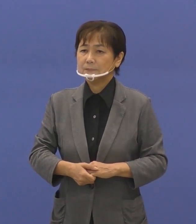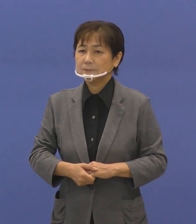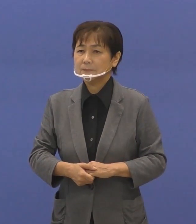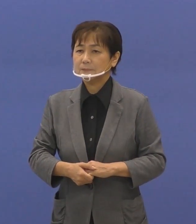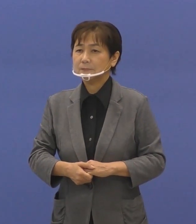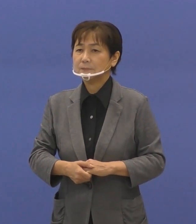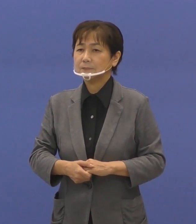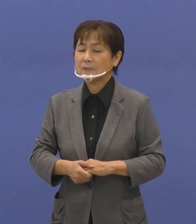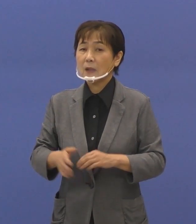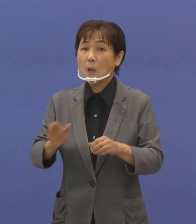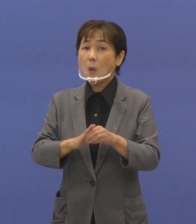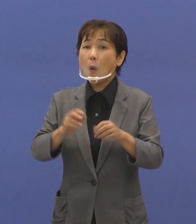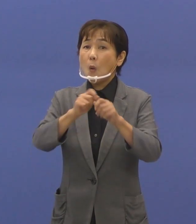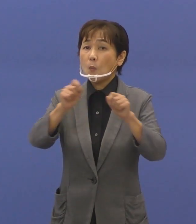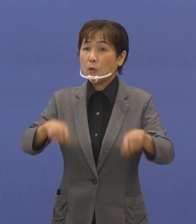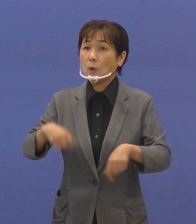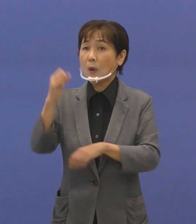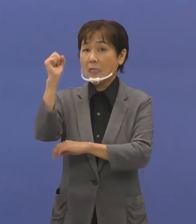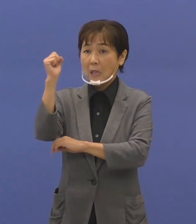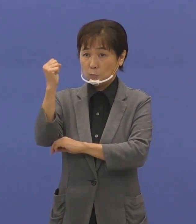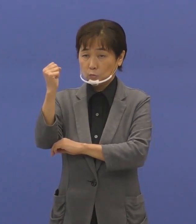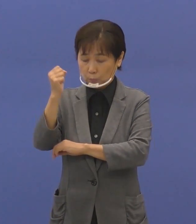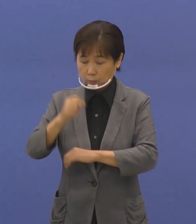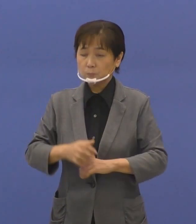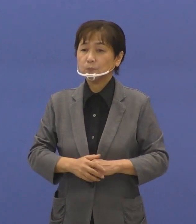お願いします。盛岡タイムズの佐々木でございます。 はい。